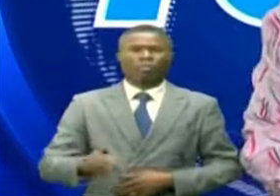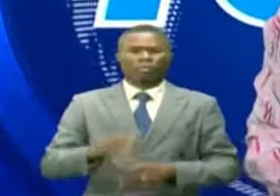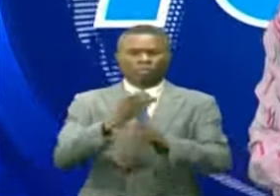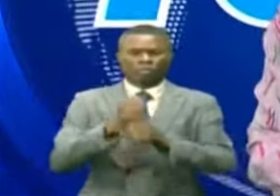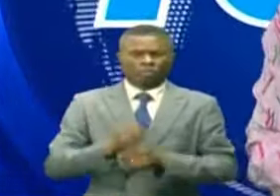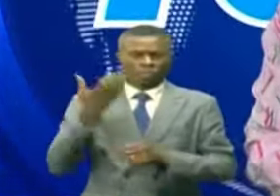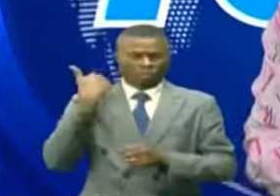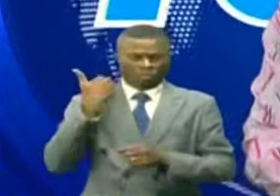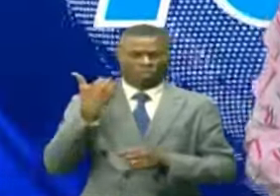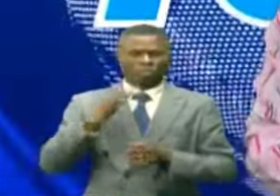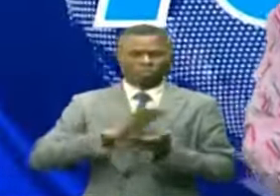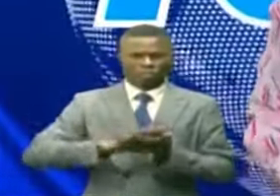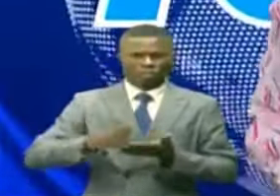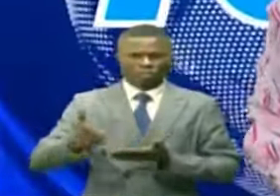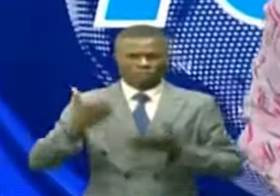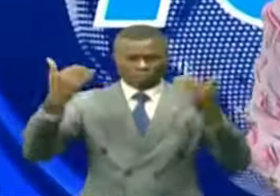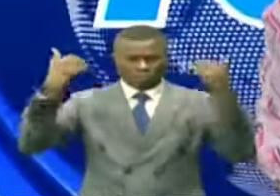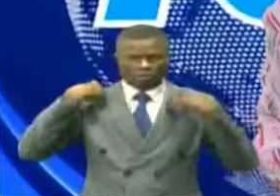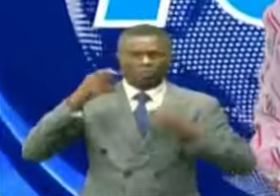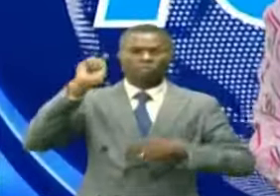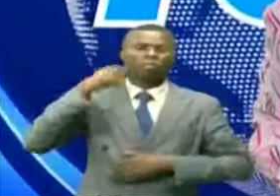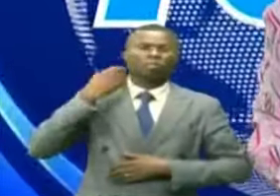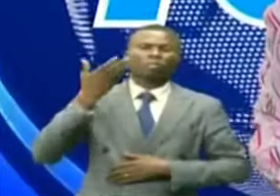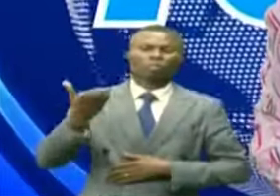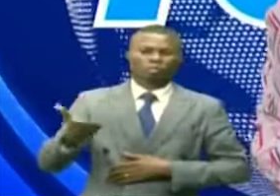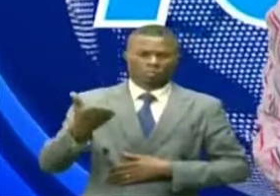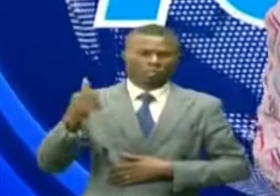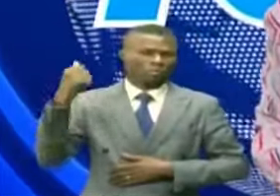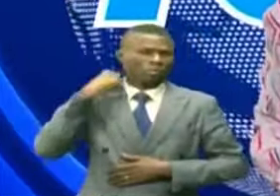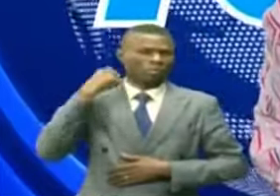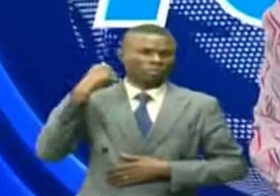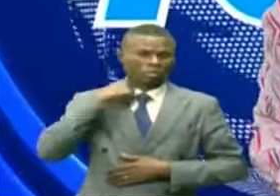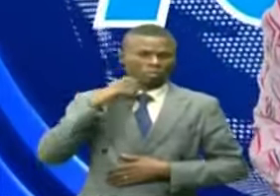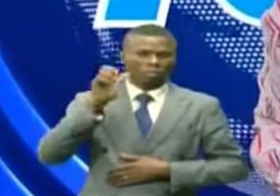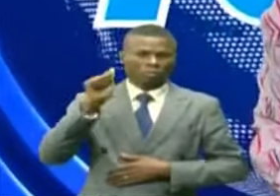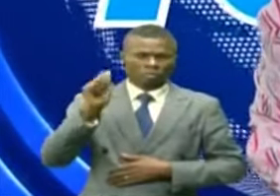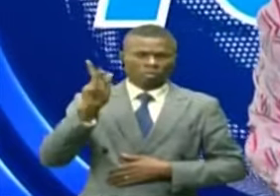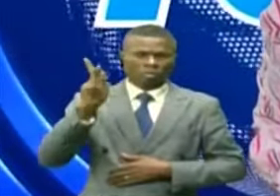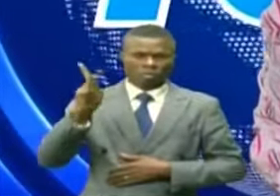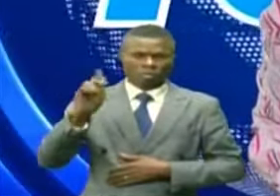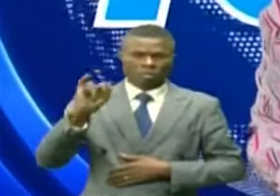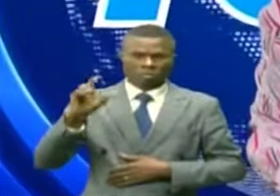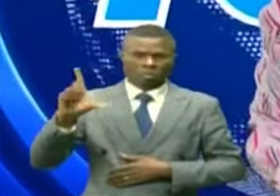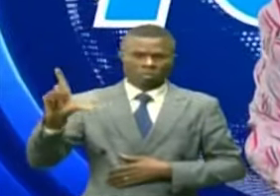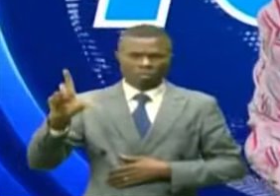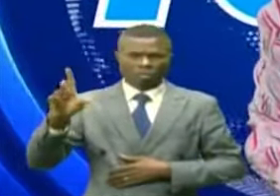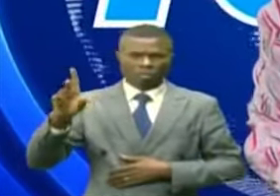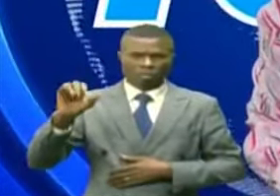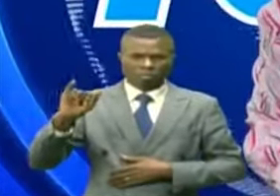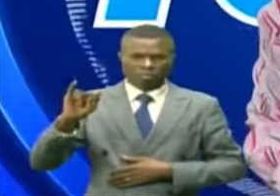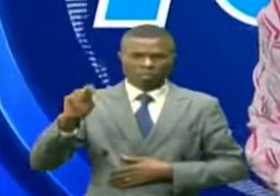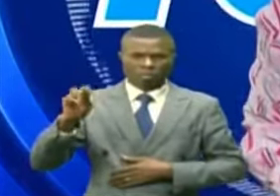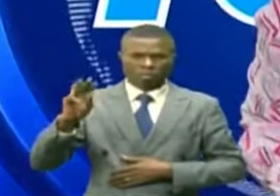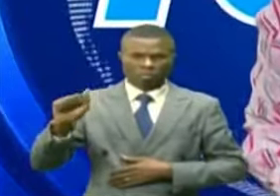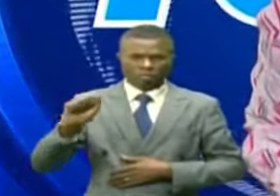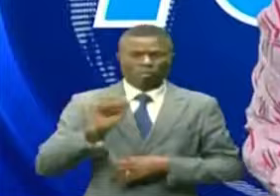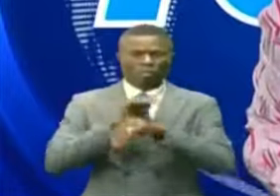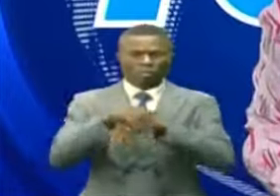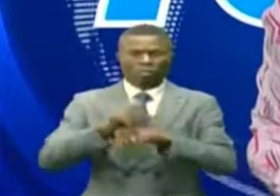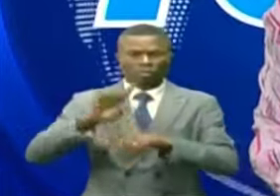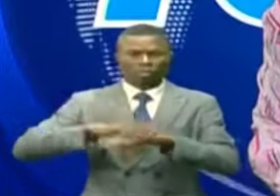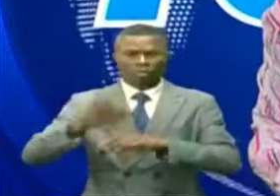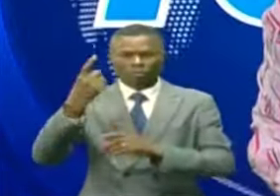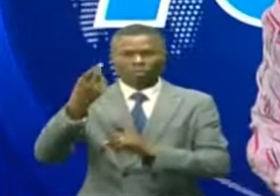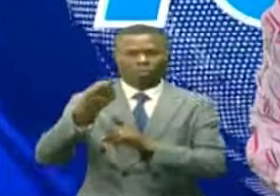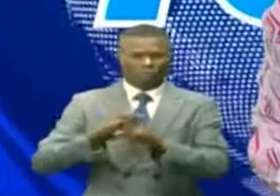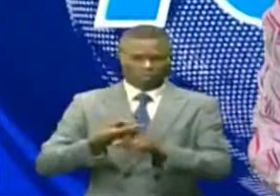chef de secteur de cette entité administrative docteur akilimani est intervenu personnellement un mois après